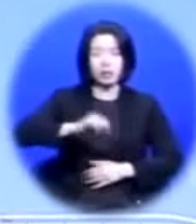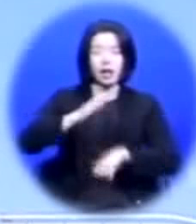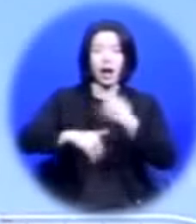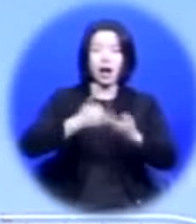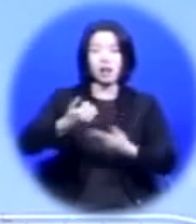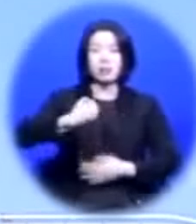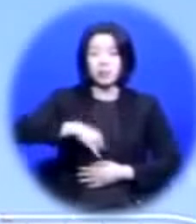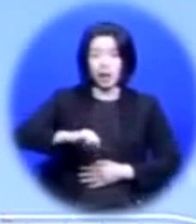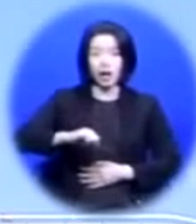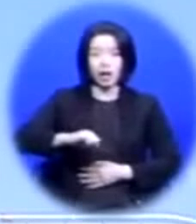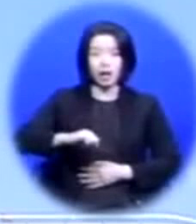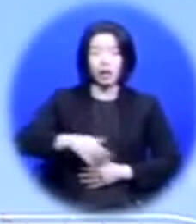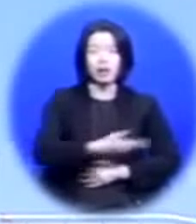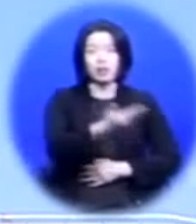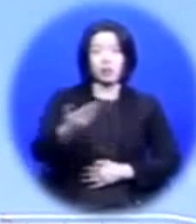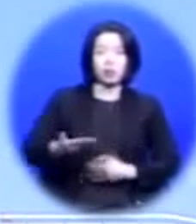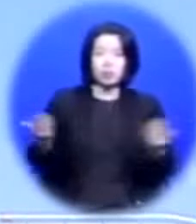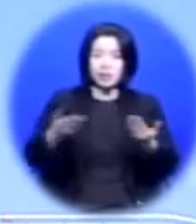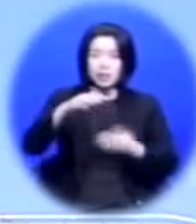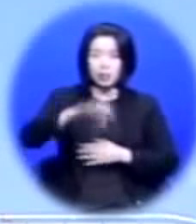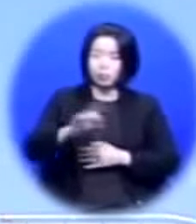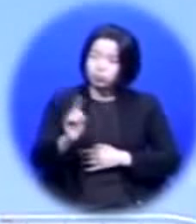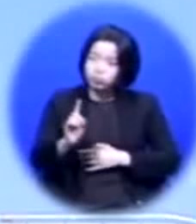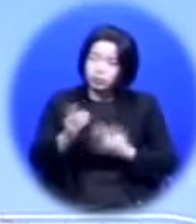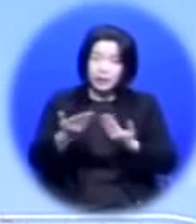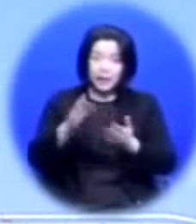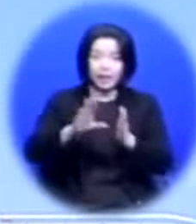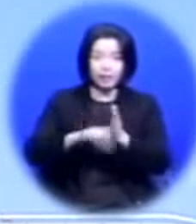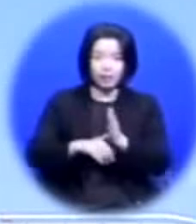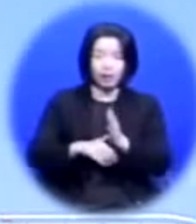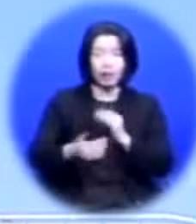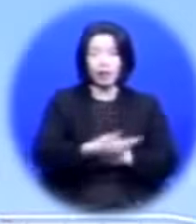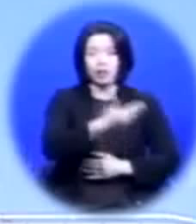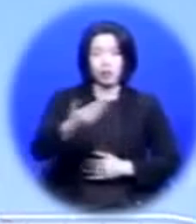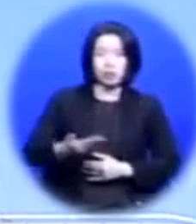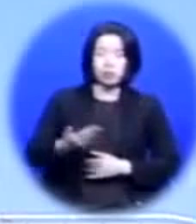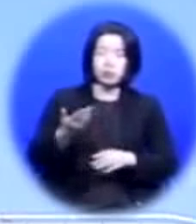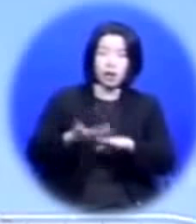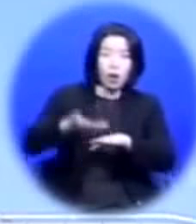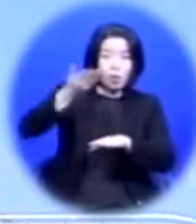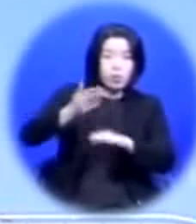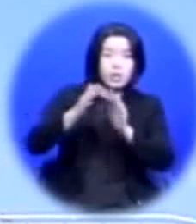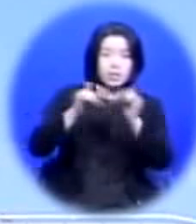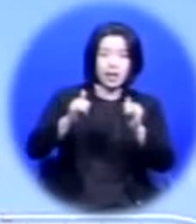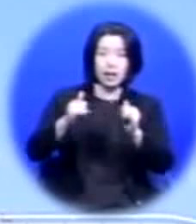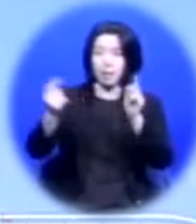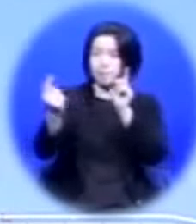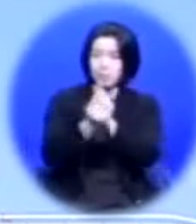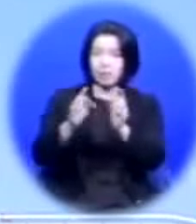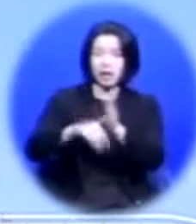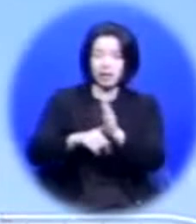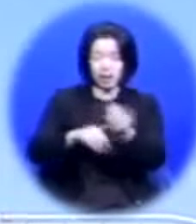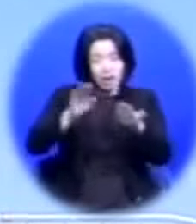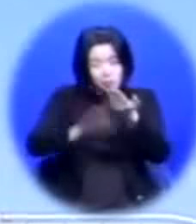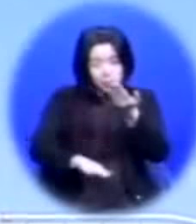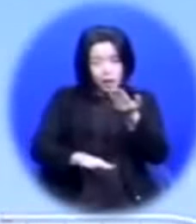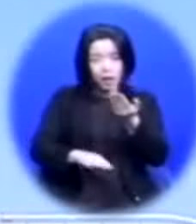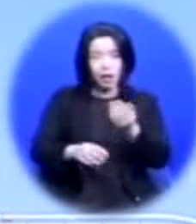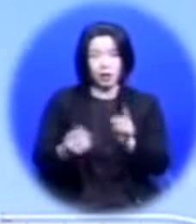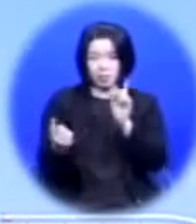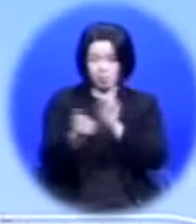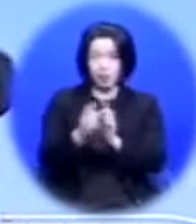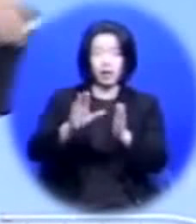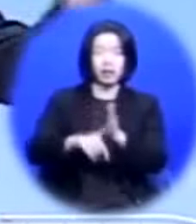딸이야 여러분 직장에서 무슨 일할 때 여러분 여러분의 상사를 만날 때 또는 부하직원을 대할